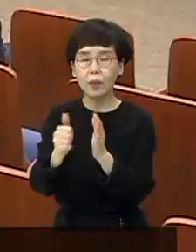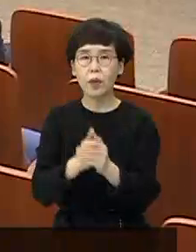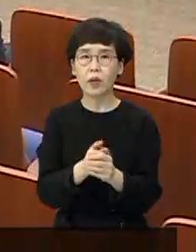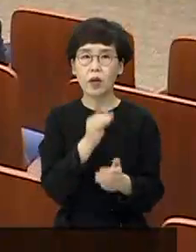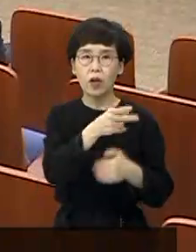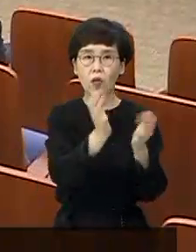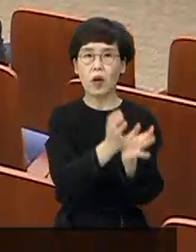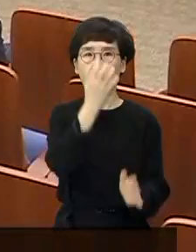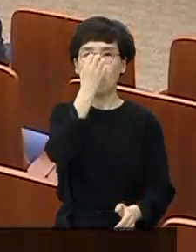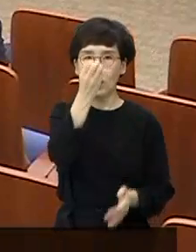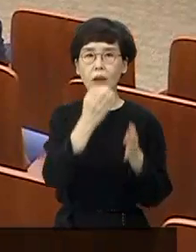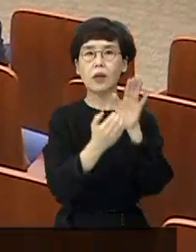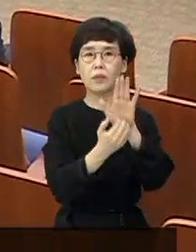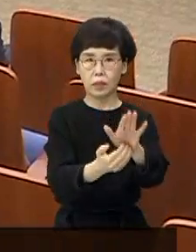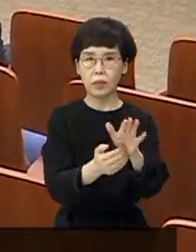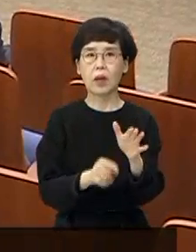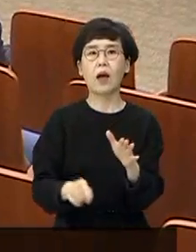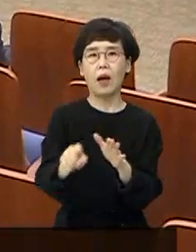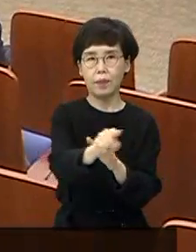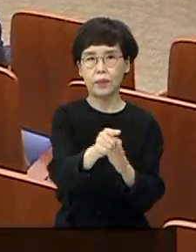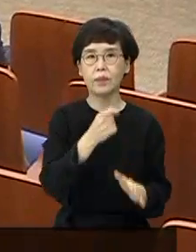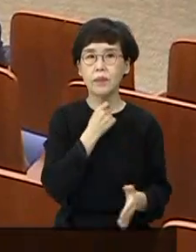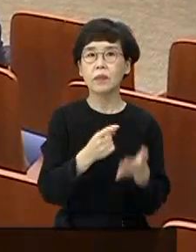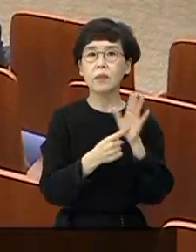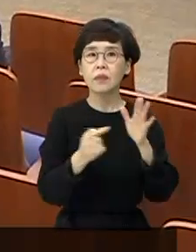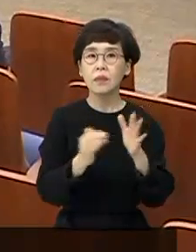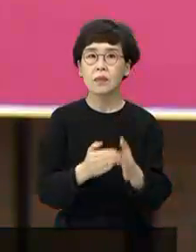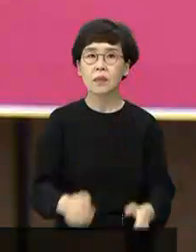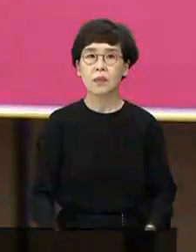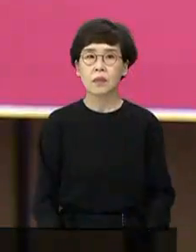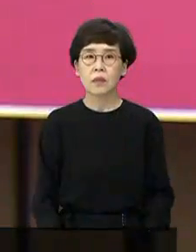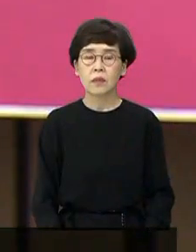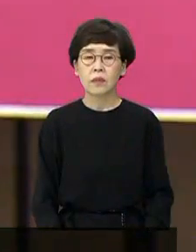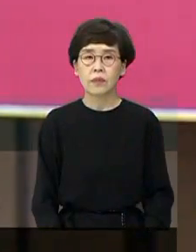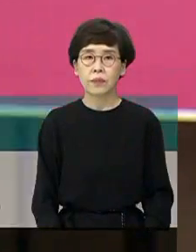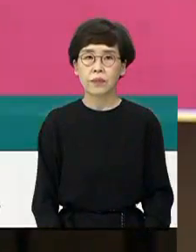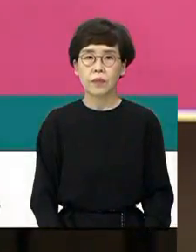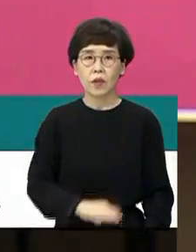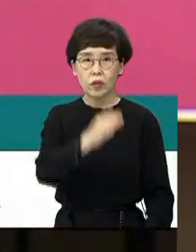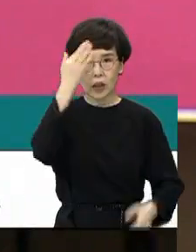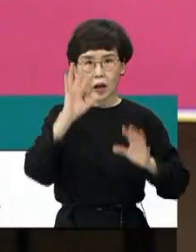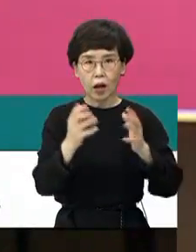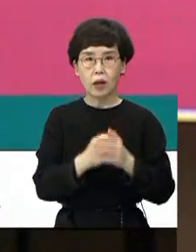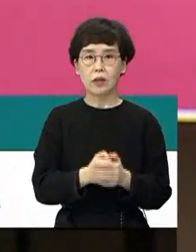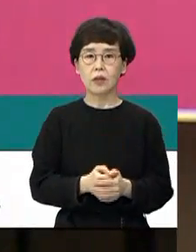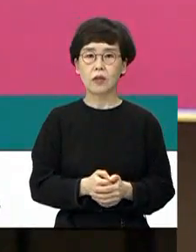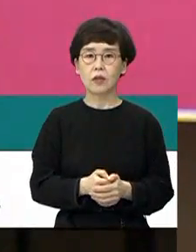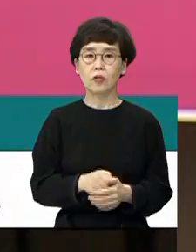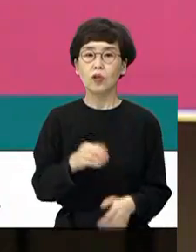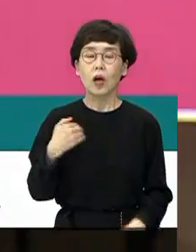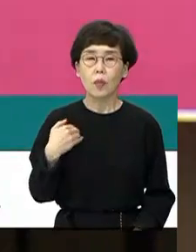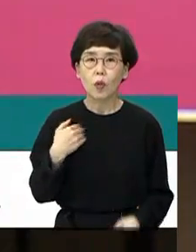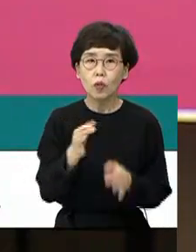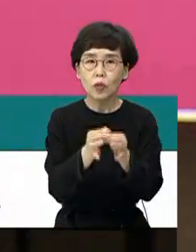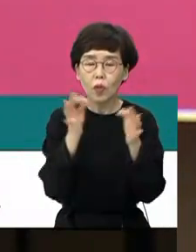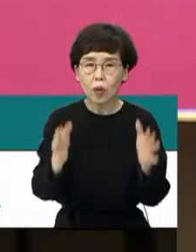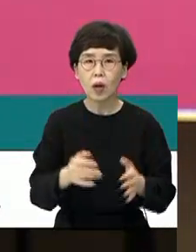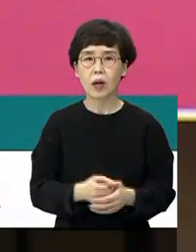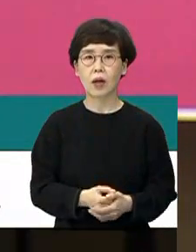세력 5만을 견제하는 데 앞장서겠다고 강조했습니다. 우리나라는 모르는 사이에